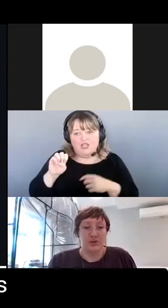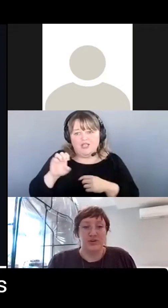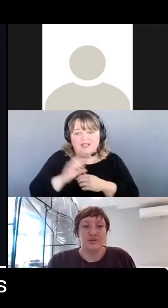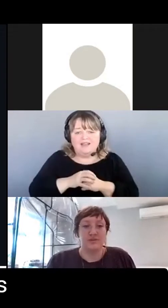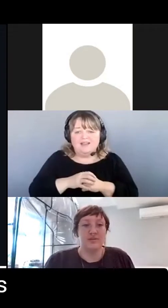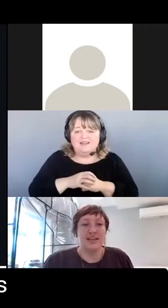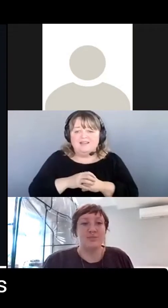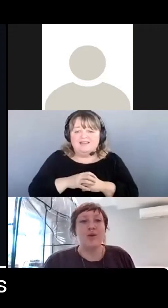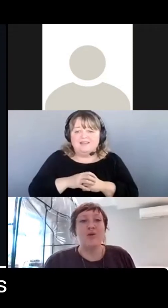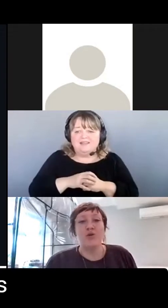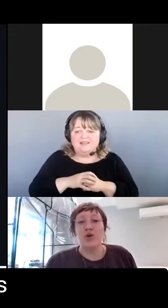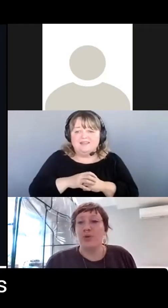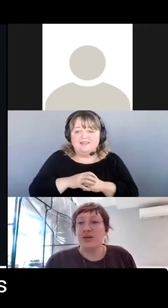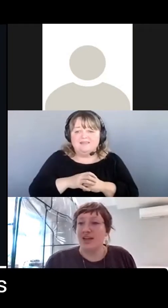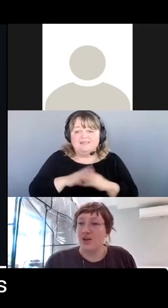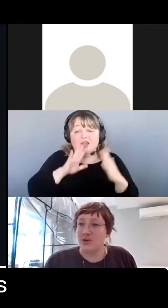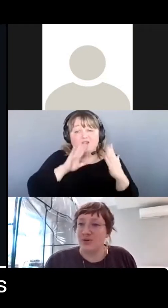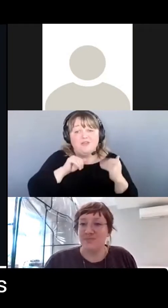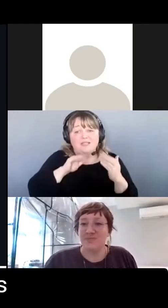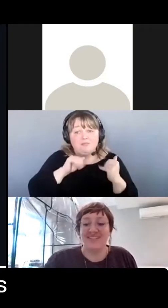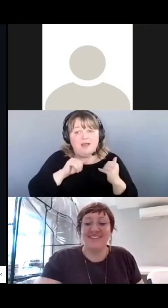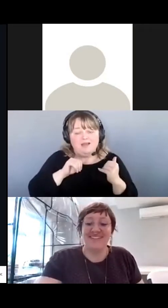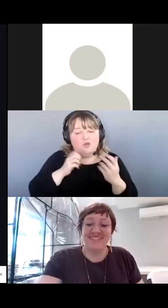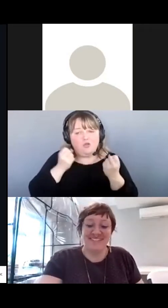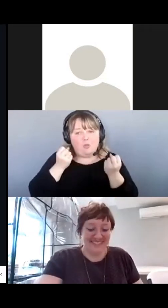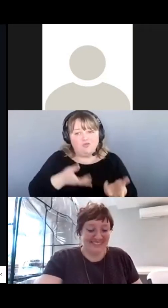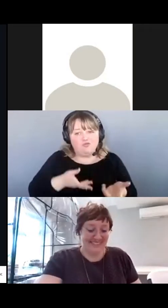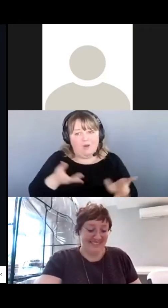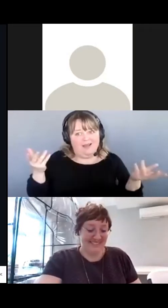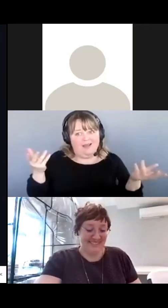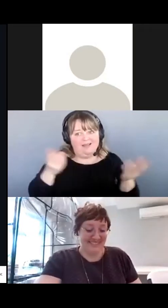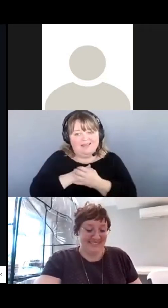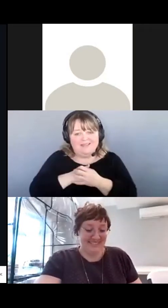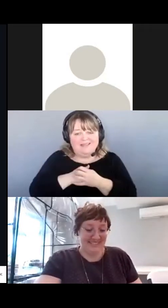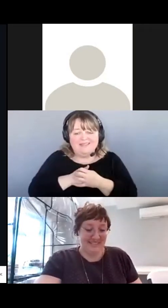Donc, espérons qu'on n'aura pas à se rendre là.